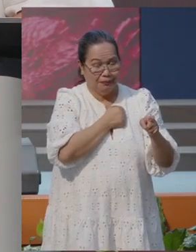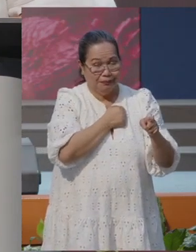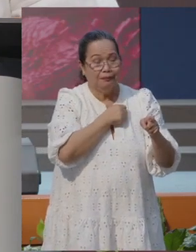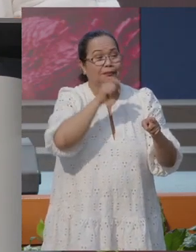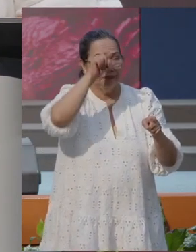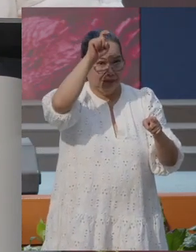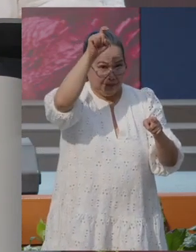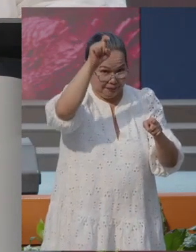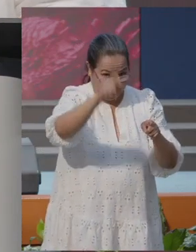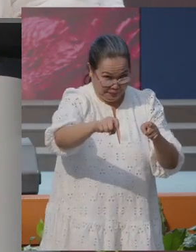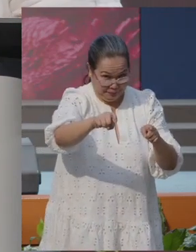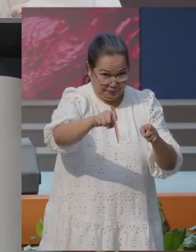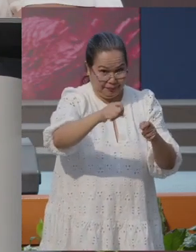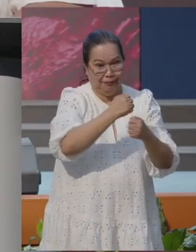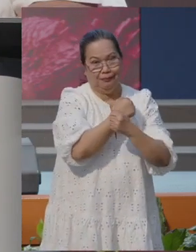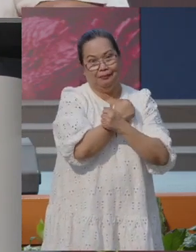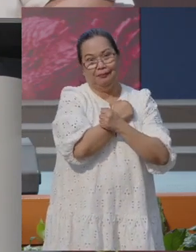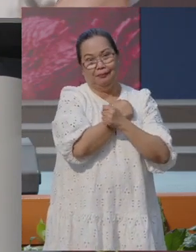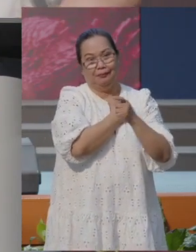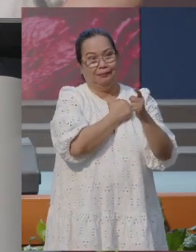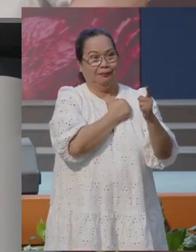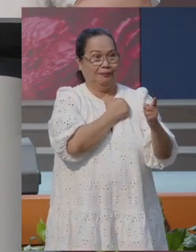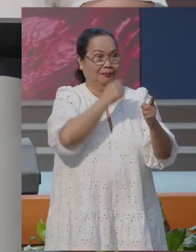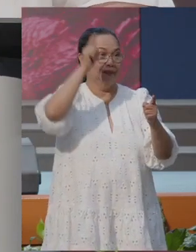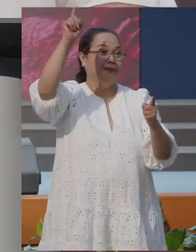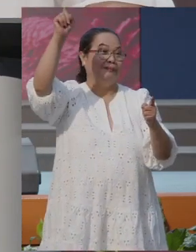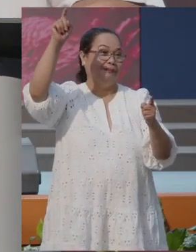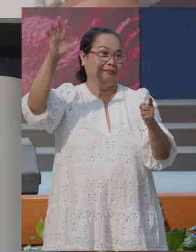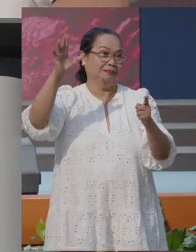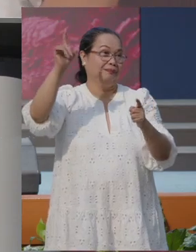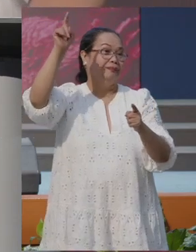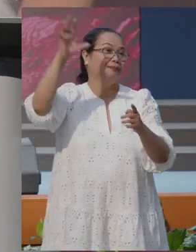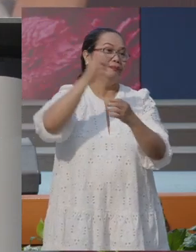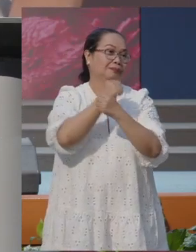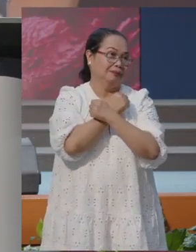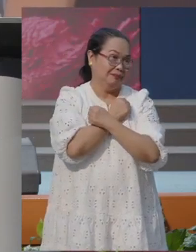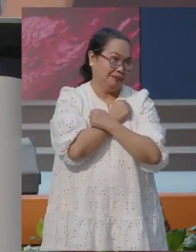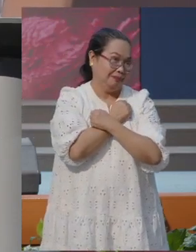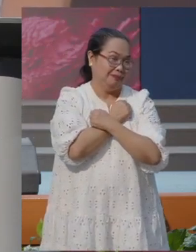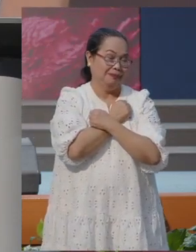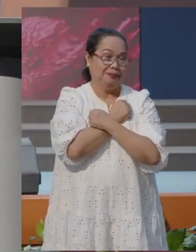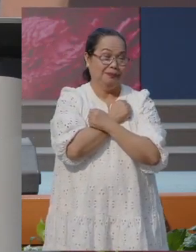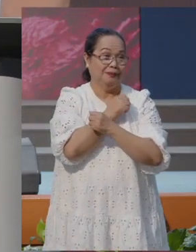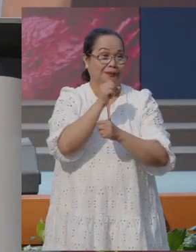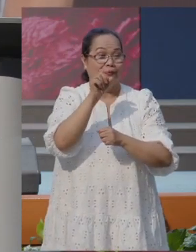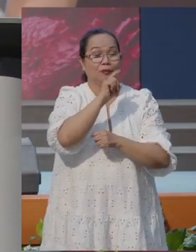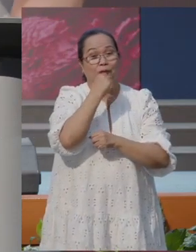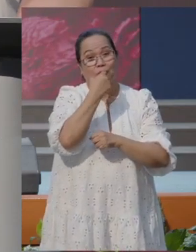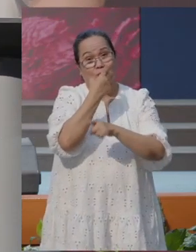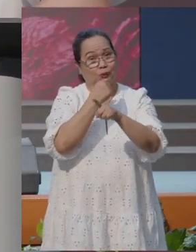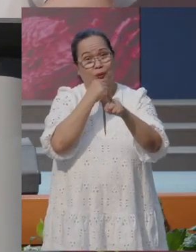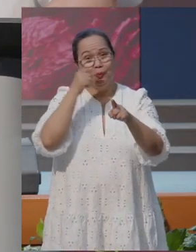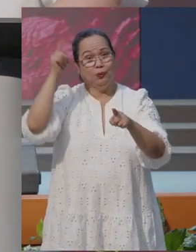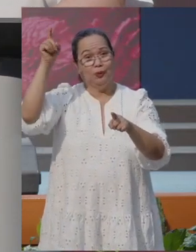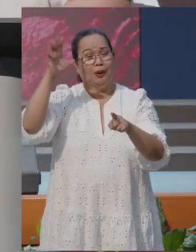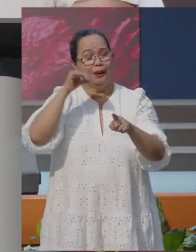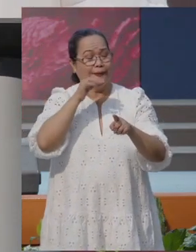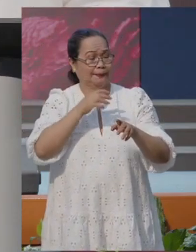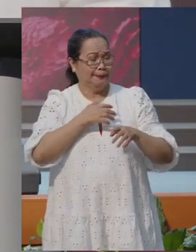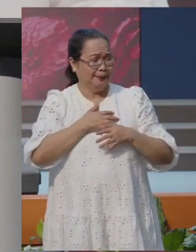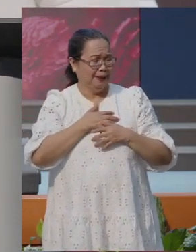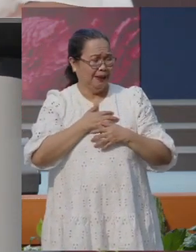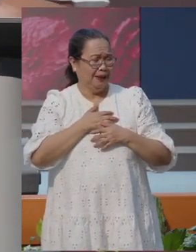Ito ang tinuringang pag-ibig ng Diyos dahil minahal ng Diyos ang mga hindi kaibig-ibig sa Kanya, ang